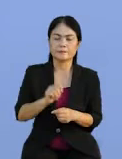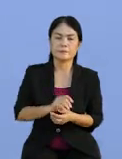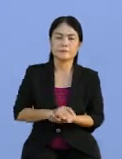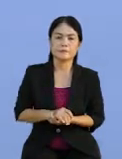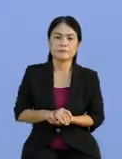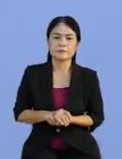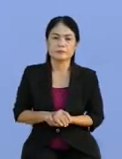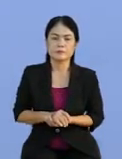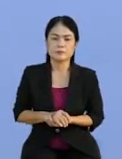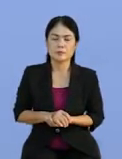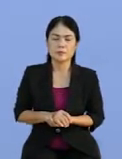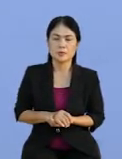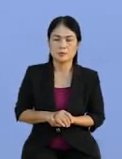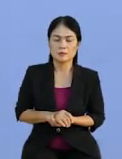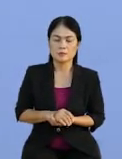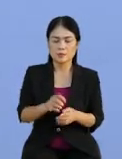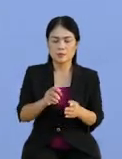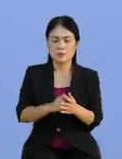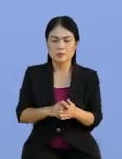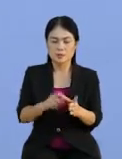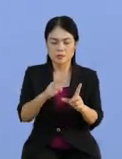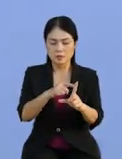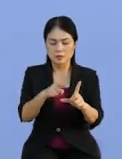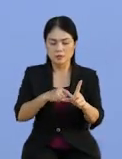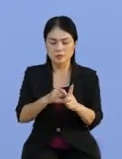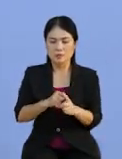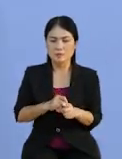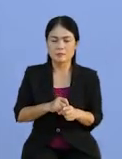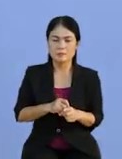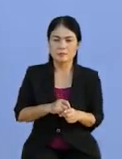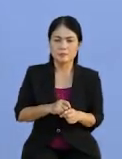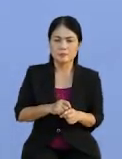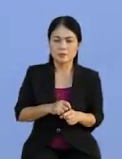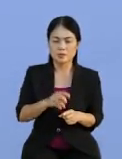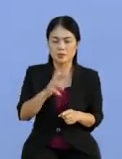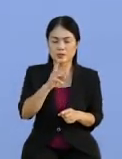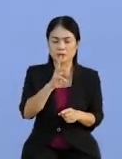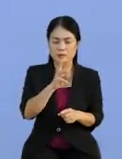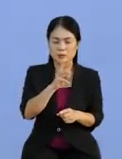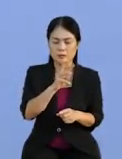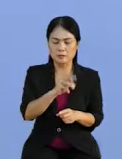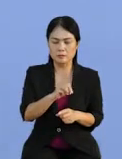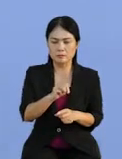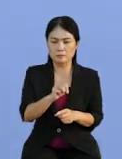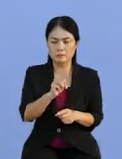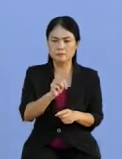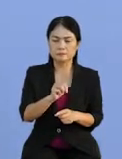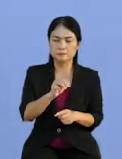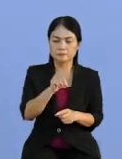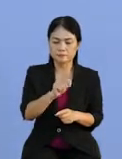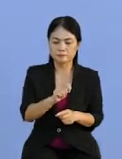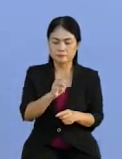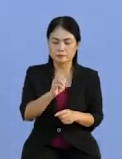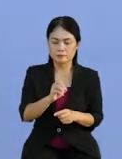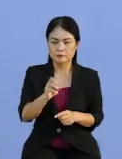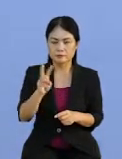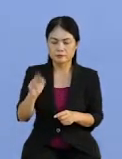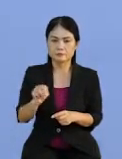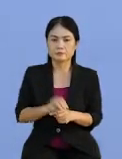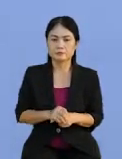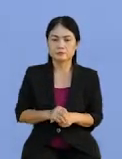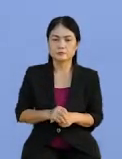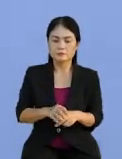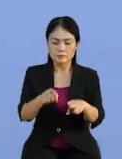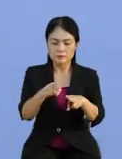dương bàn mốm học sập được cái đấy cứ mốm em ô án rồi hài cái ao dương bàn to tiết ở rồi sang cần lạc